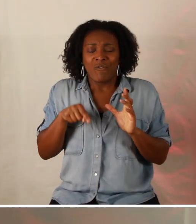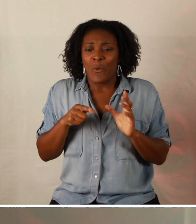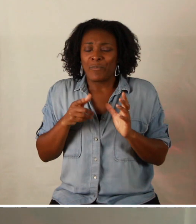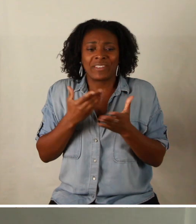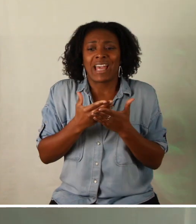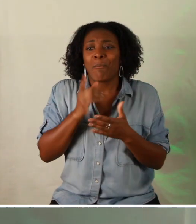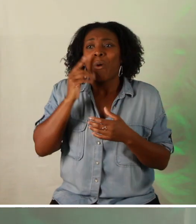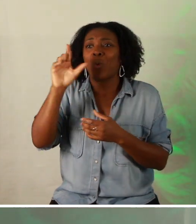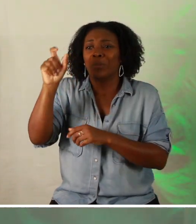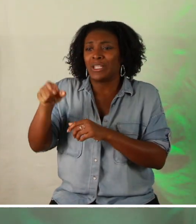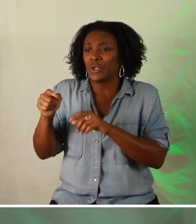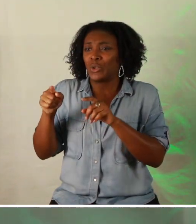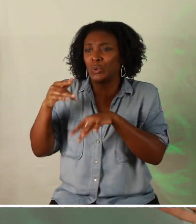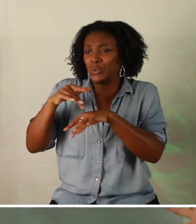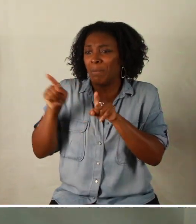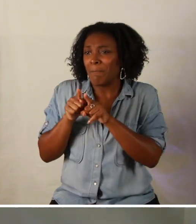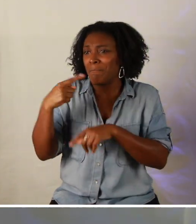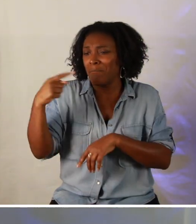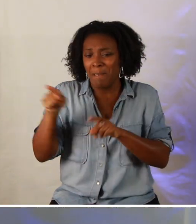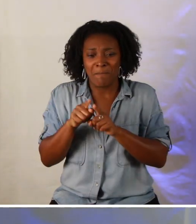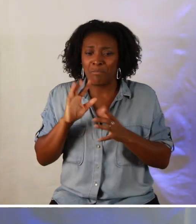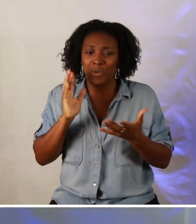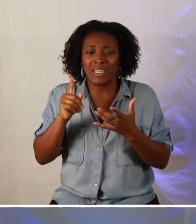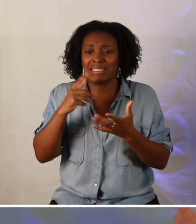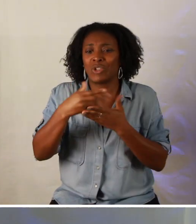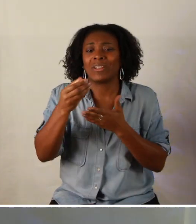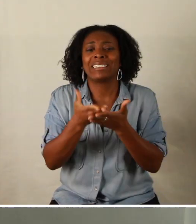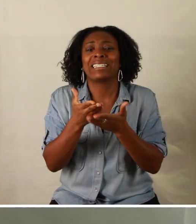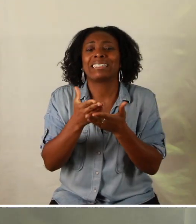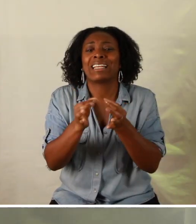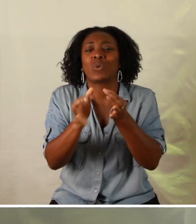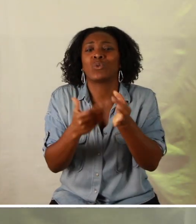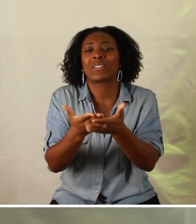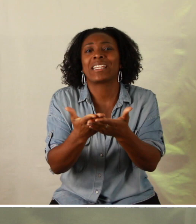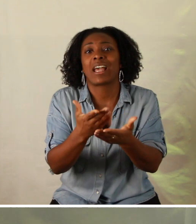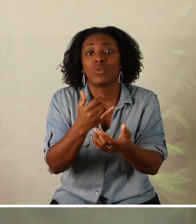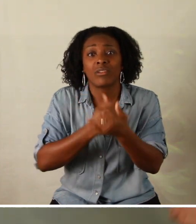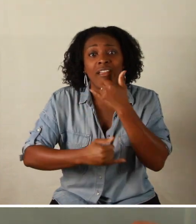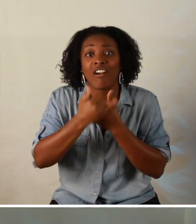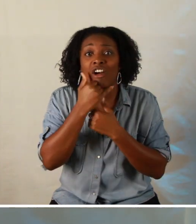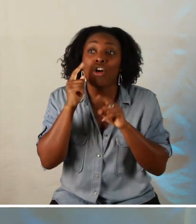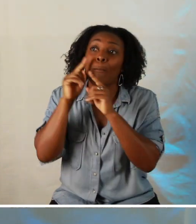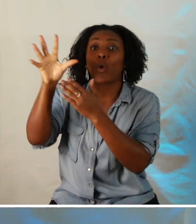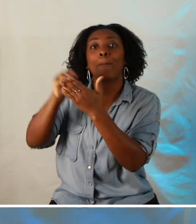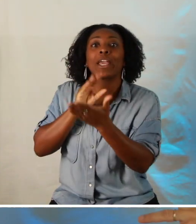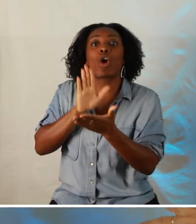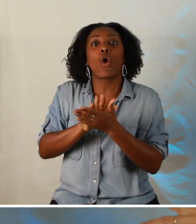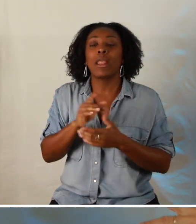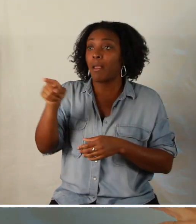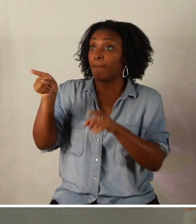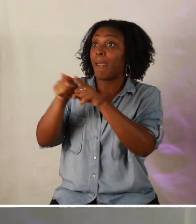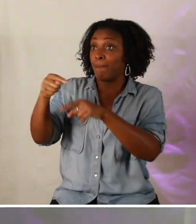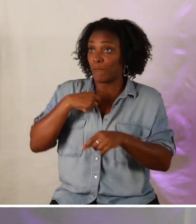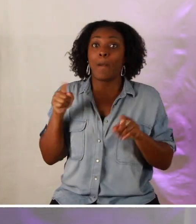parce que d'autres sont passés par une épreuve similaire. Et parfois, c'est cette erreur qu'on fait. On fait du copier-coller en croyant que ce qui s'est